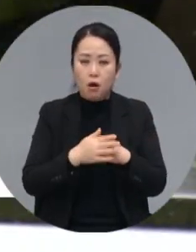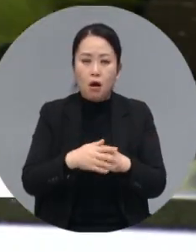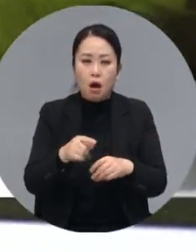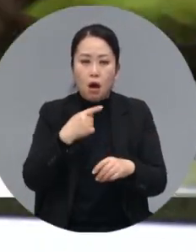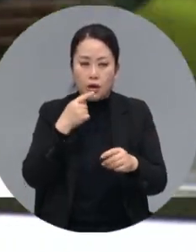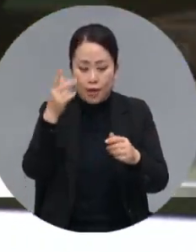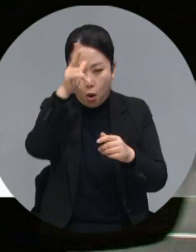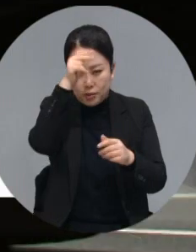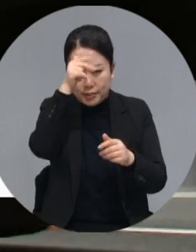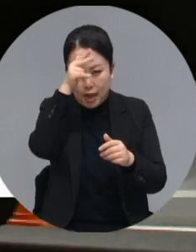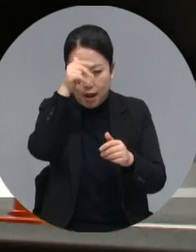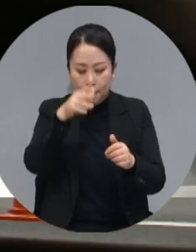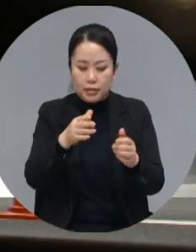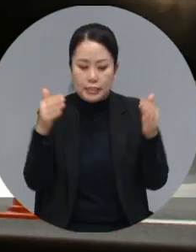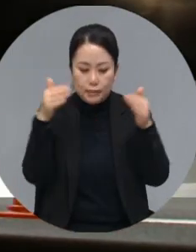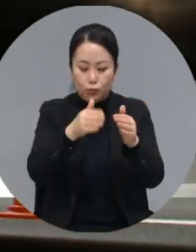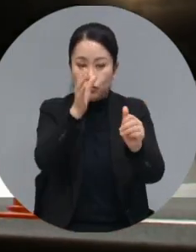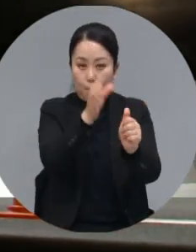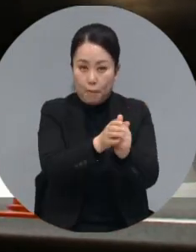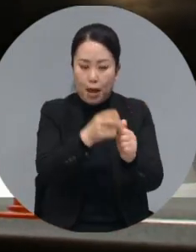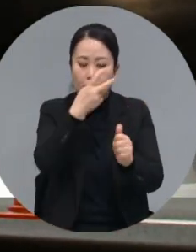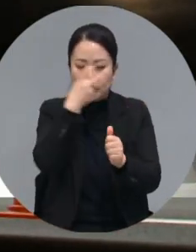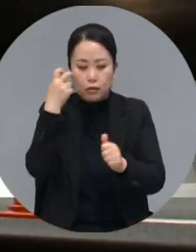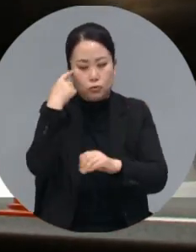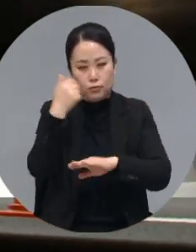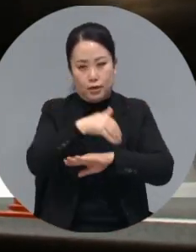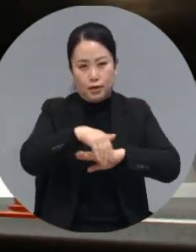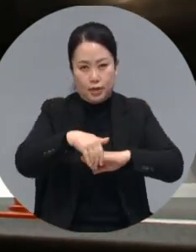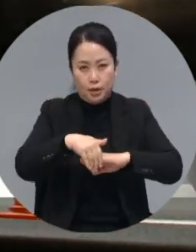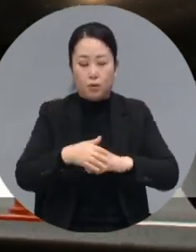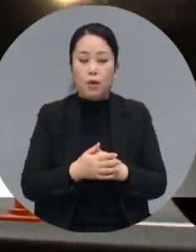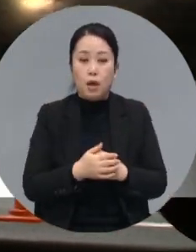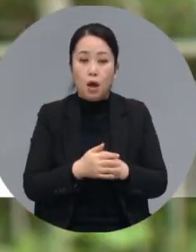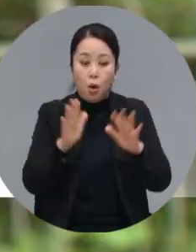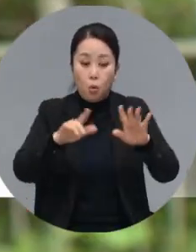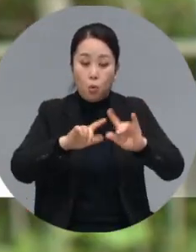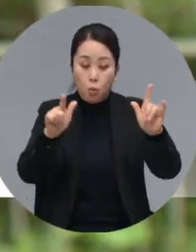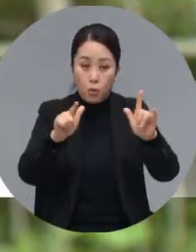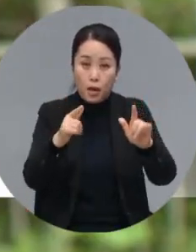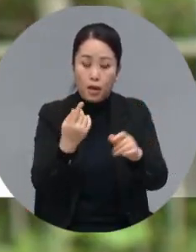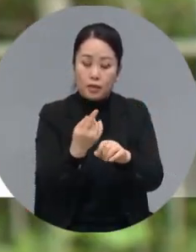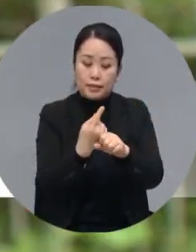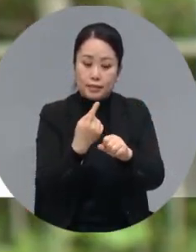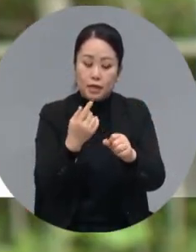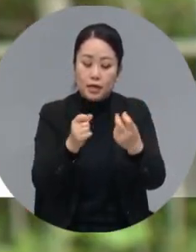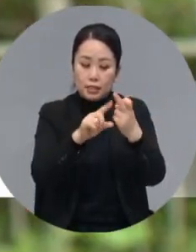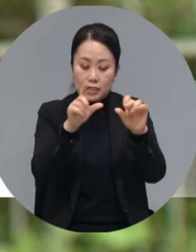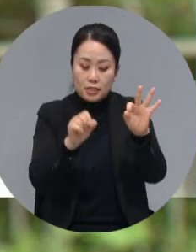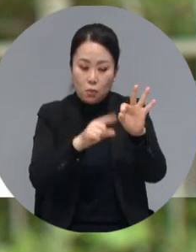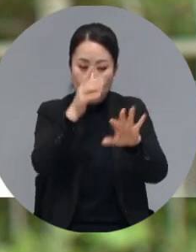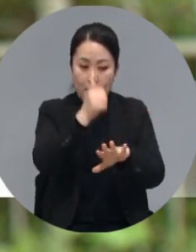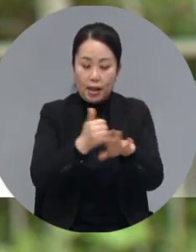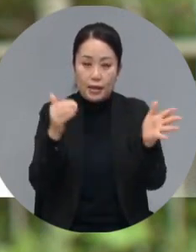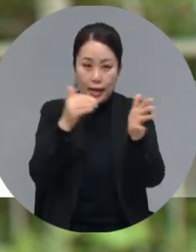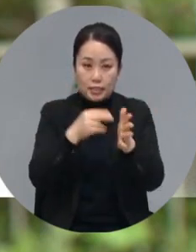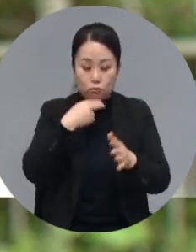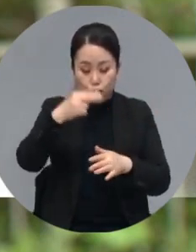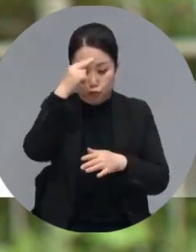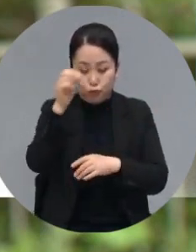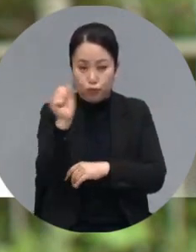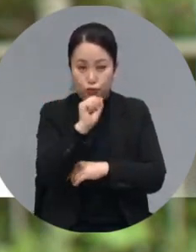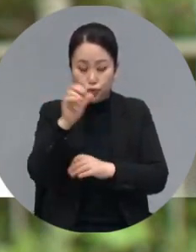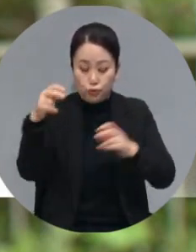경력을 집중 배치하고 단속을 벌일 계획입니다. 올해 들어 지난달 말까지 발생한 음주운전